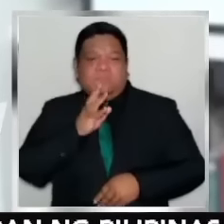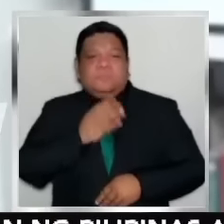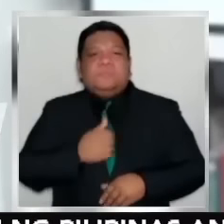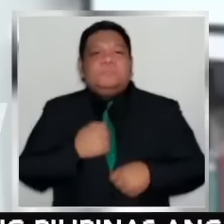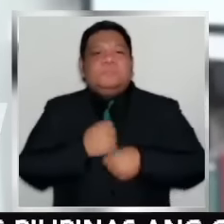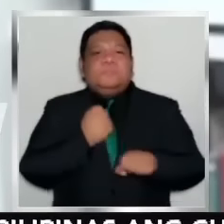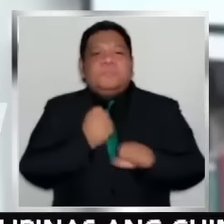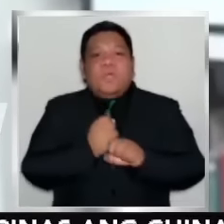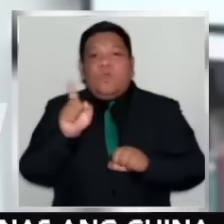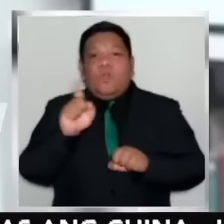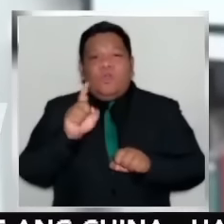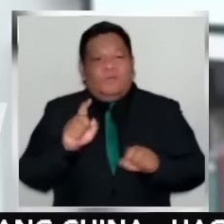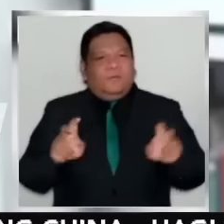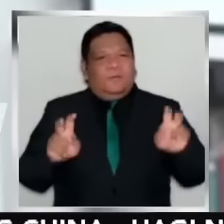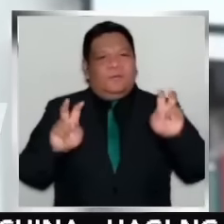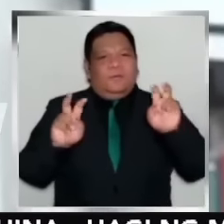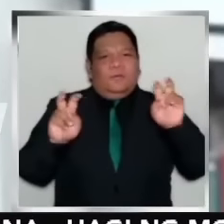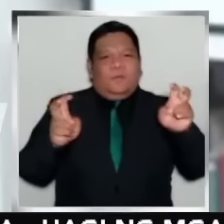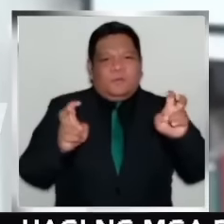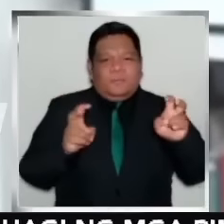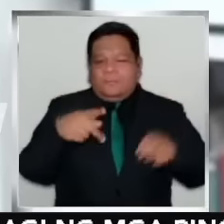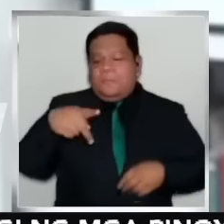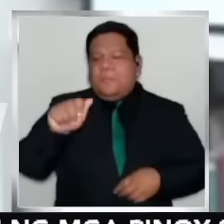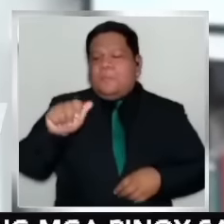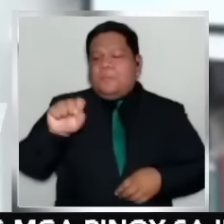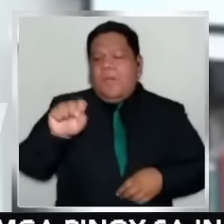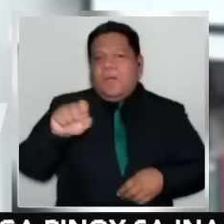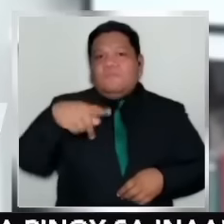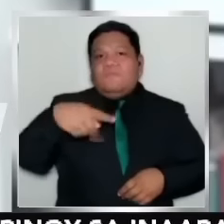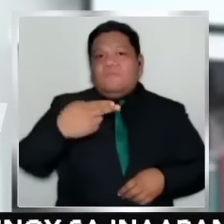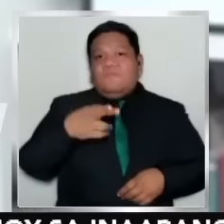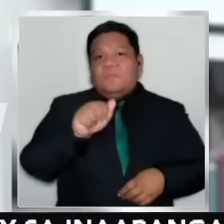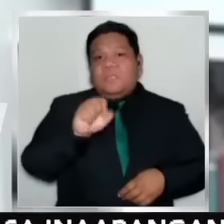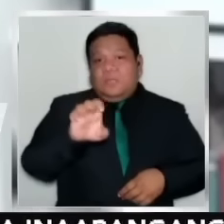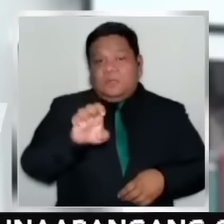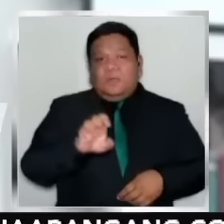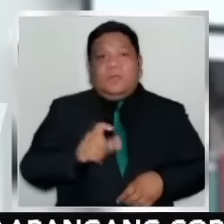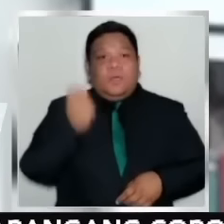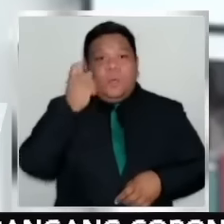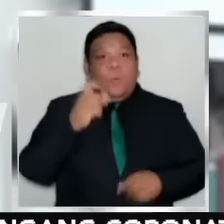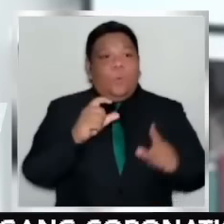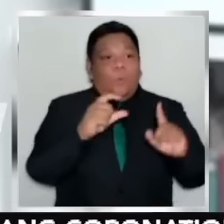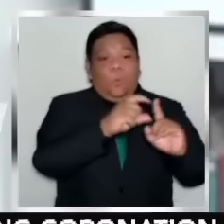para siyang password pero made out of words na may space.